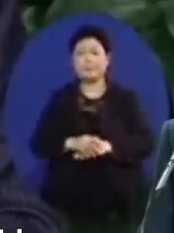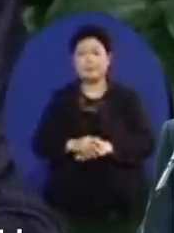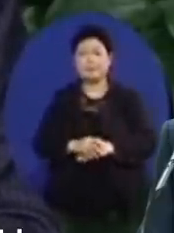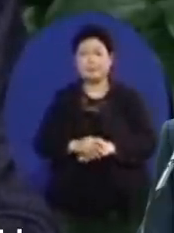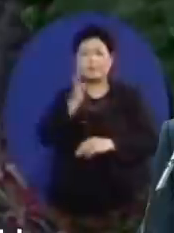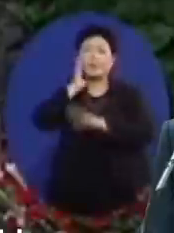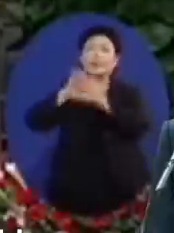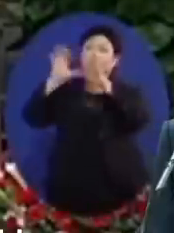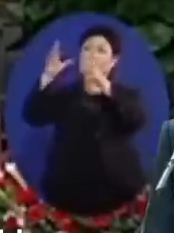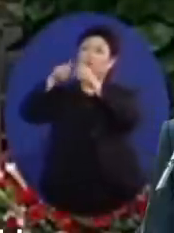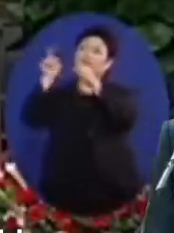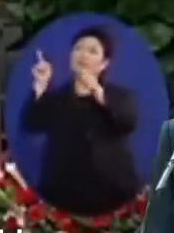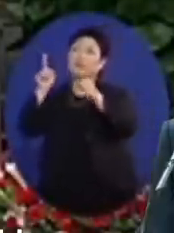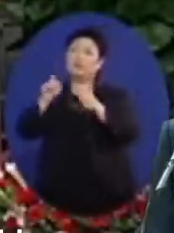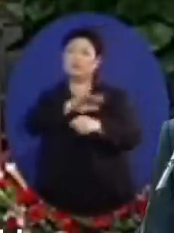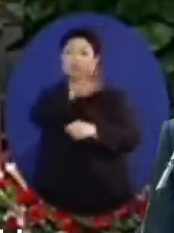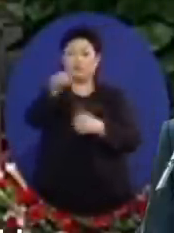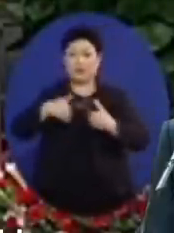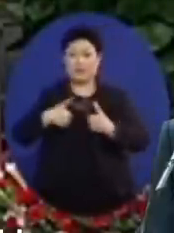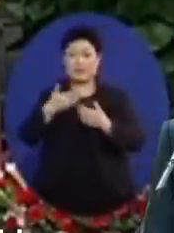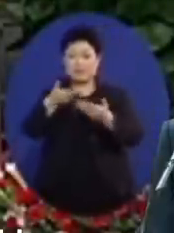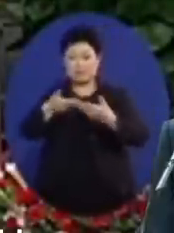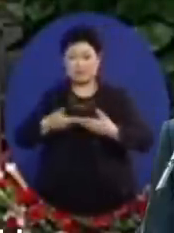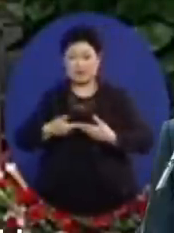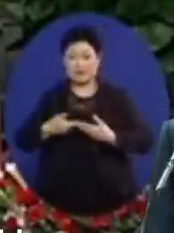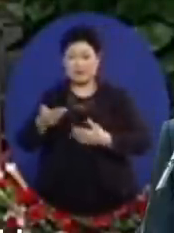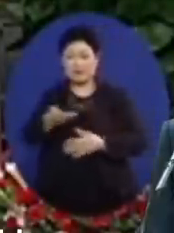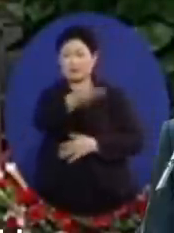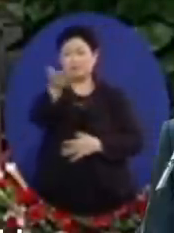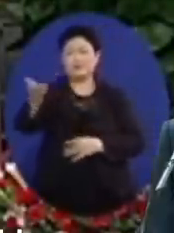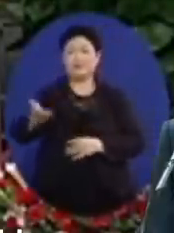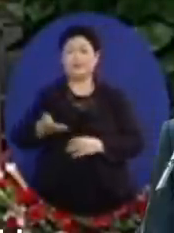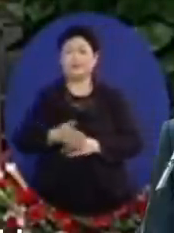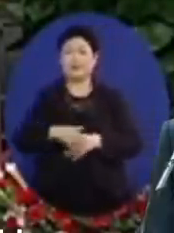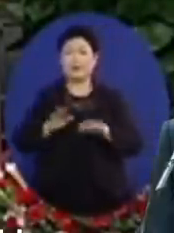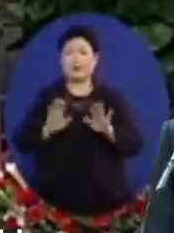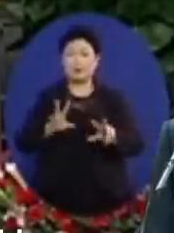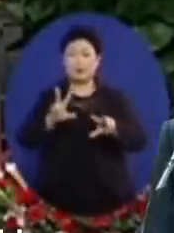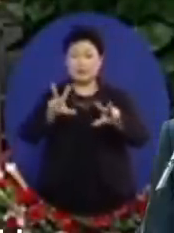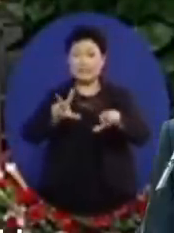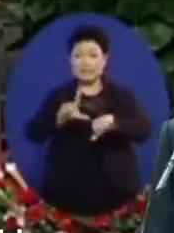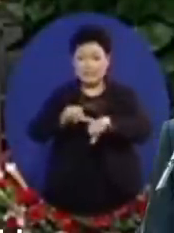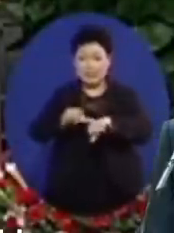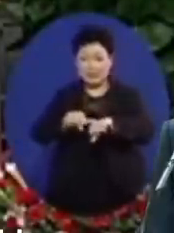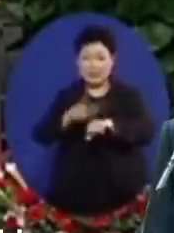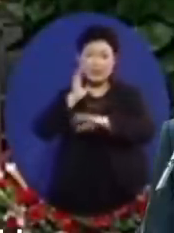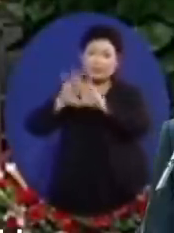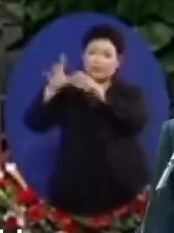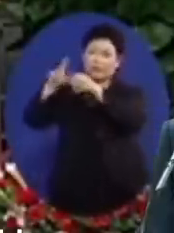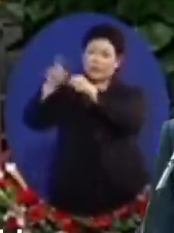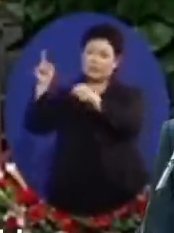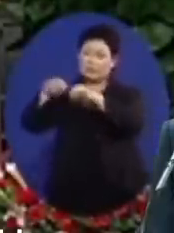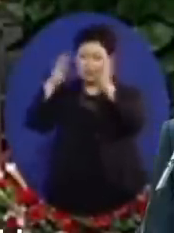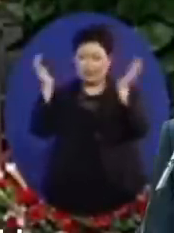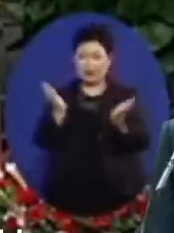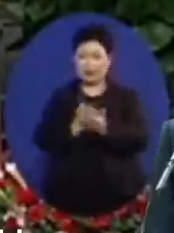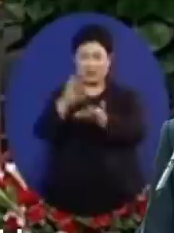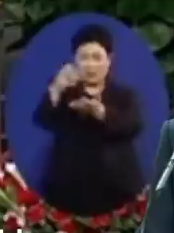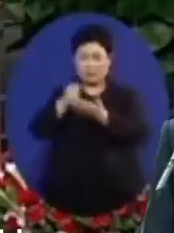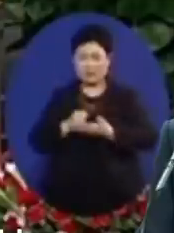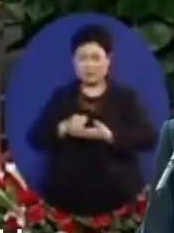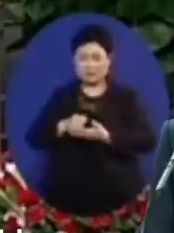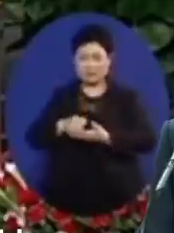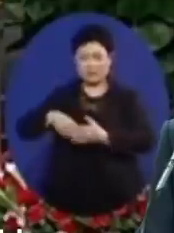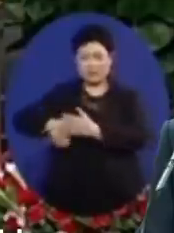천국 열쇠를 내게 주리니 여러분 오늘 이 시간에 천국 열쇠를 다 받아서 가지고